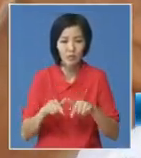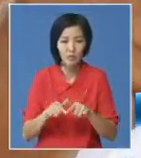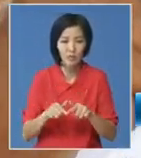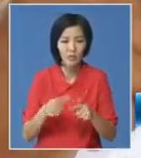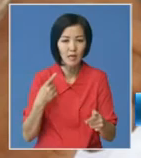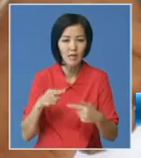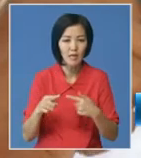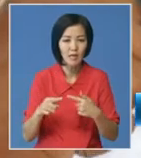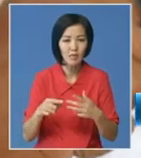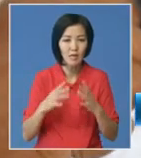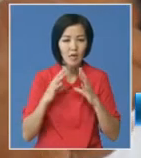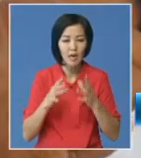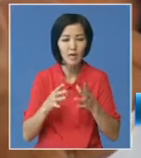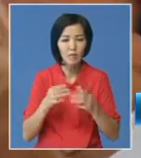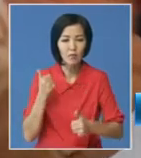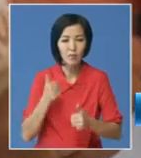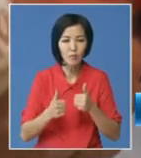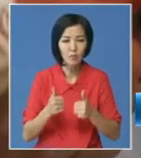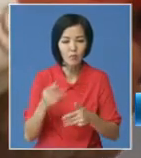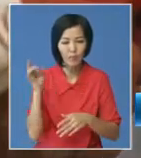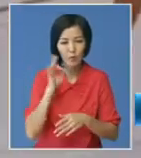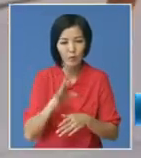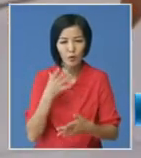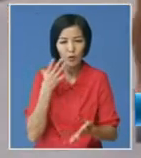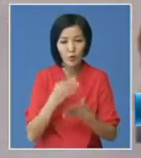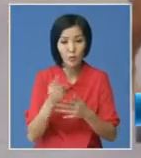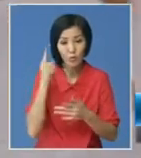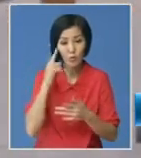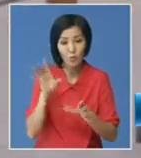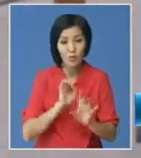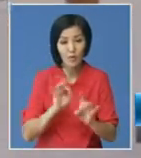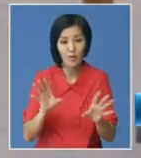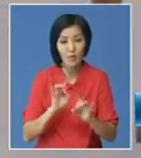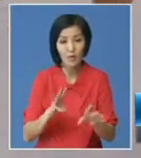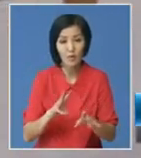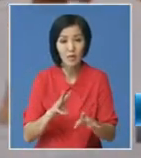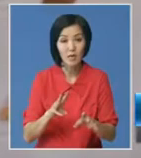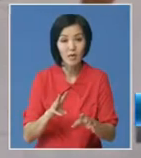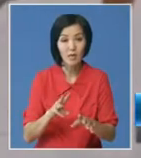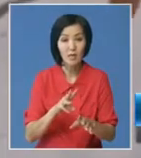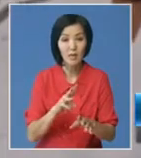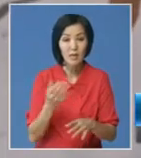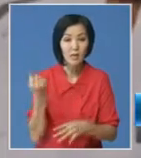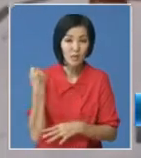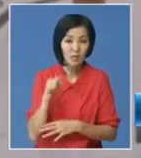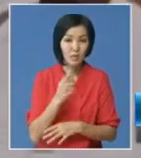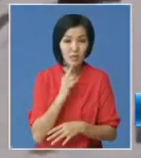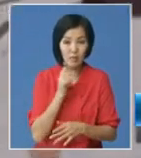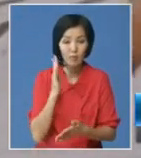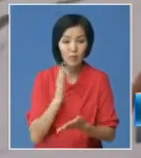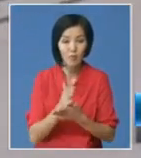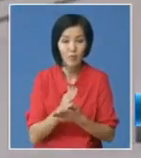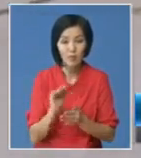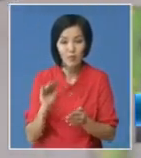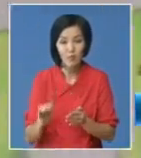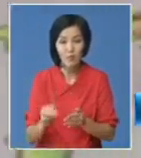туралы әлем чемпионы Майк Тайсонда өз пікірін білдірді. Конор Макгрегордың Майвезерді жеңуі қиынға соғатыны анық, себебі бала